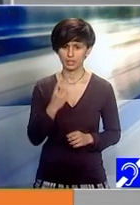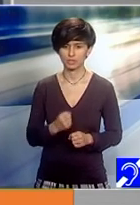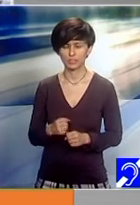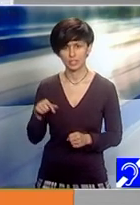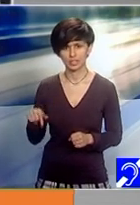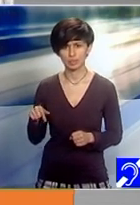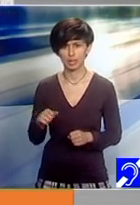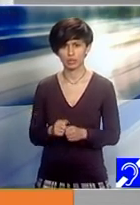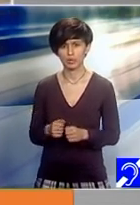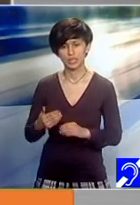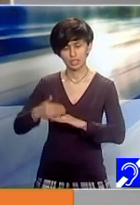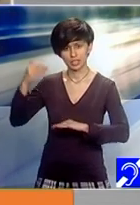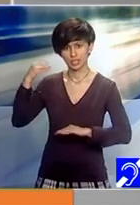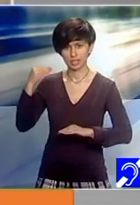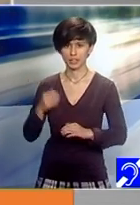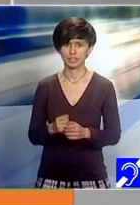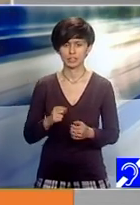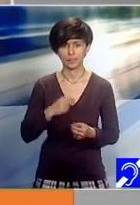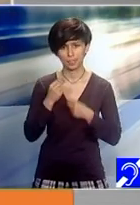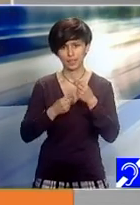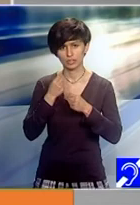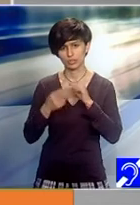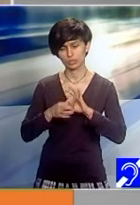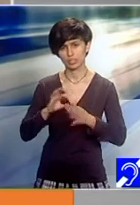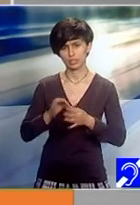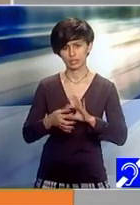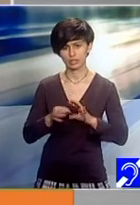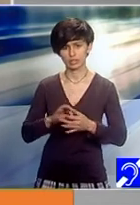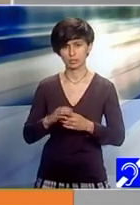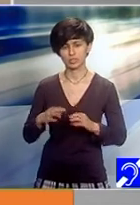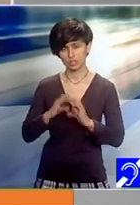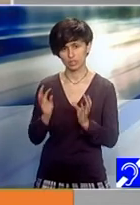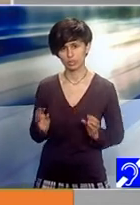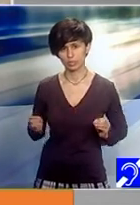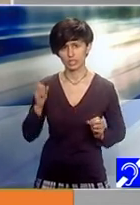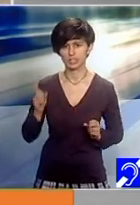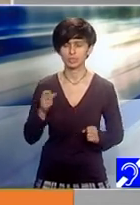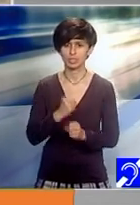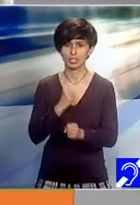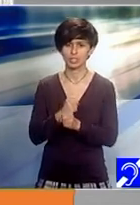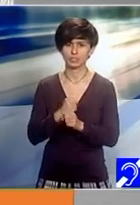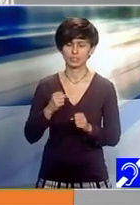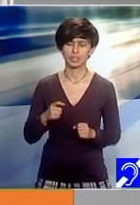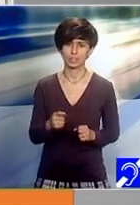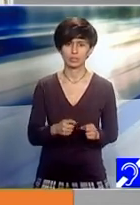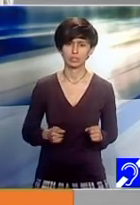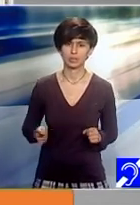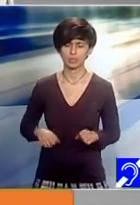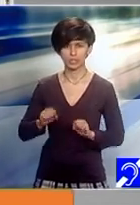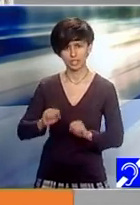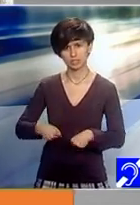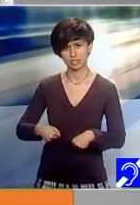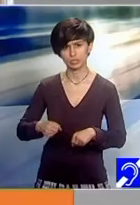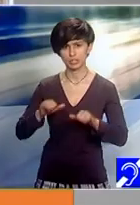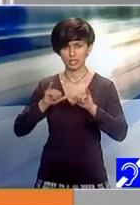fapt, trebuie pe România să facă un proiect foarte serios cu privire la dezvoltarea